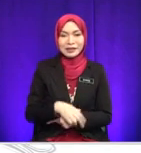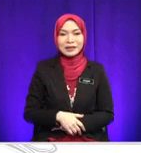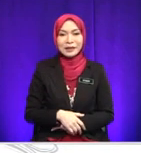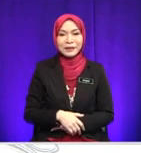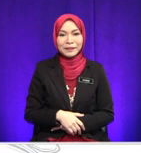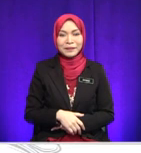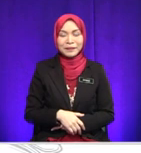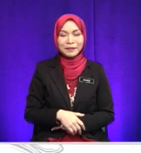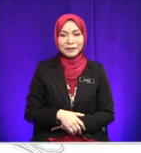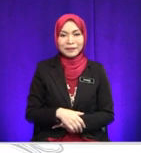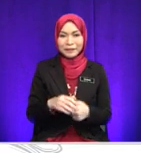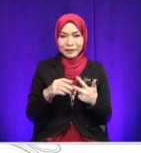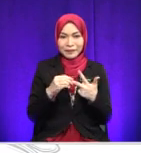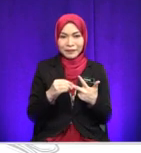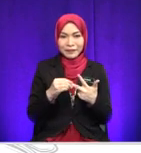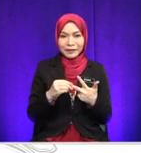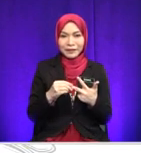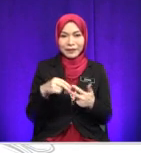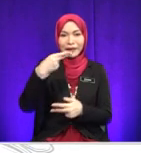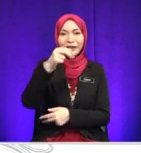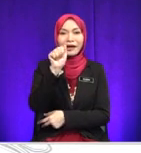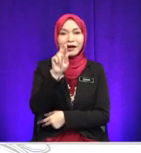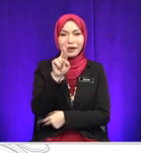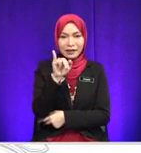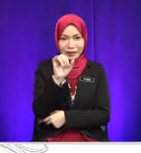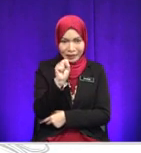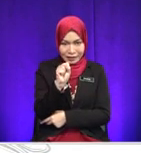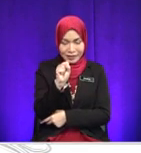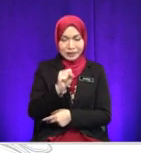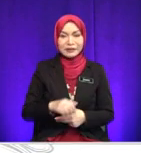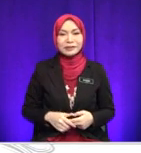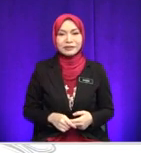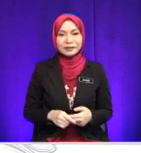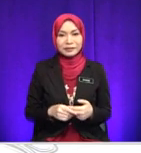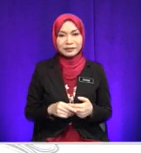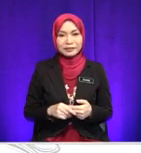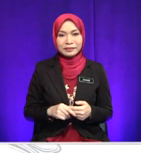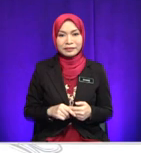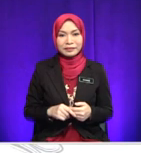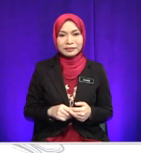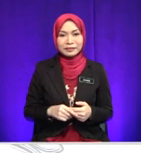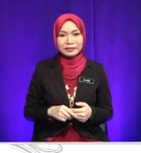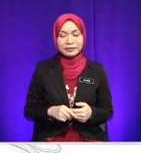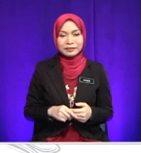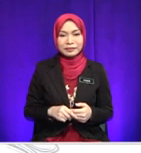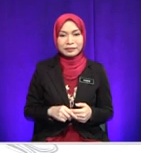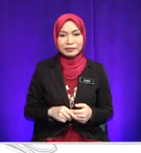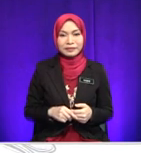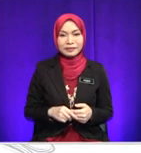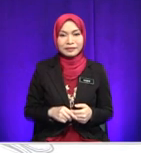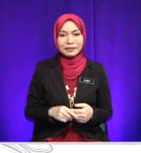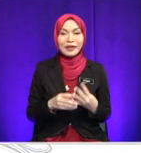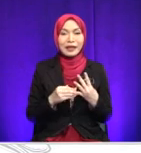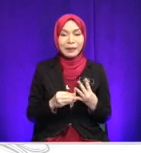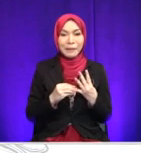baik. Seterusnya, saya memperkenalkan Haris Aiman. Mana Haris Aiman? Okey, baik. Seterusnya,